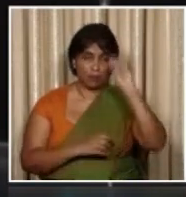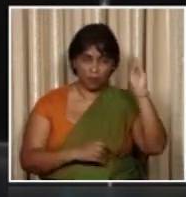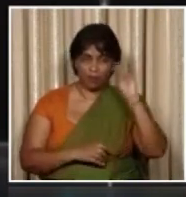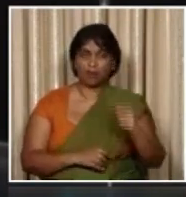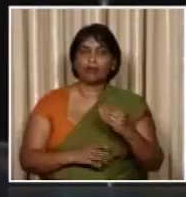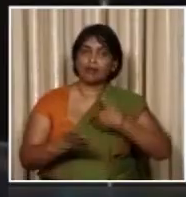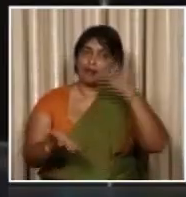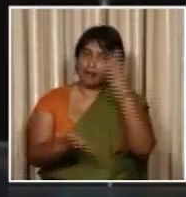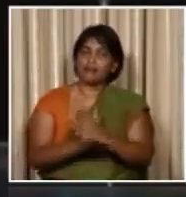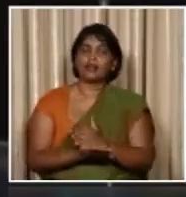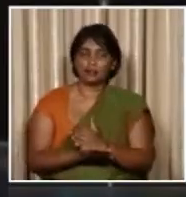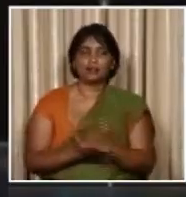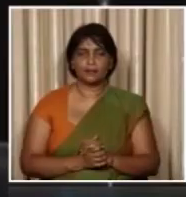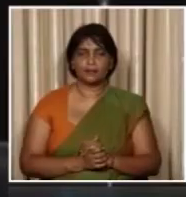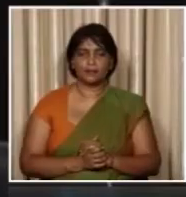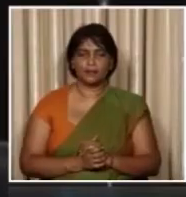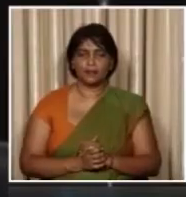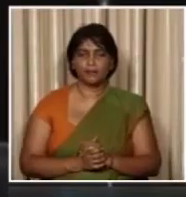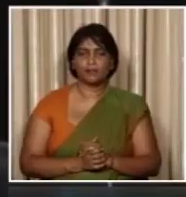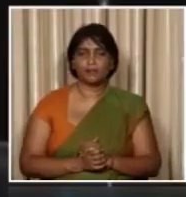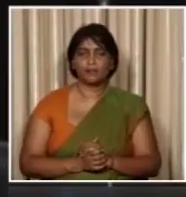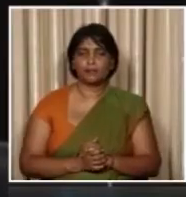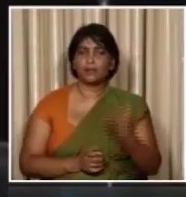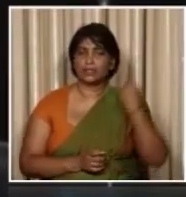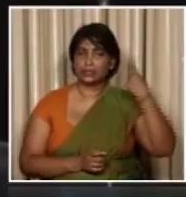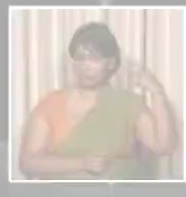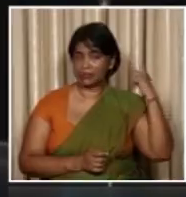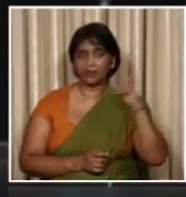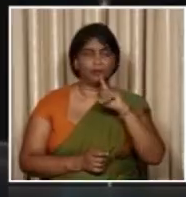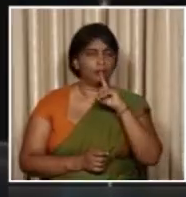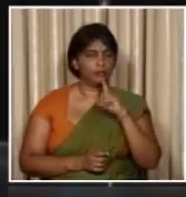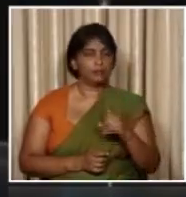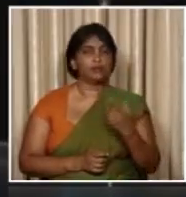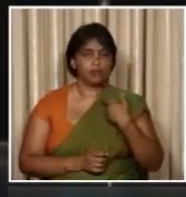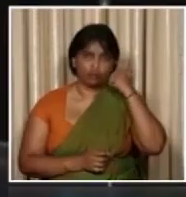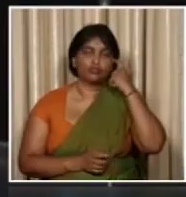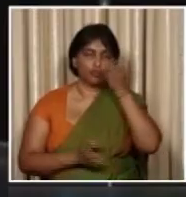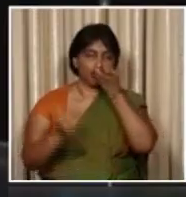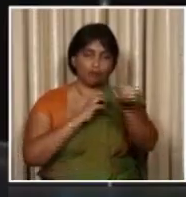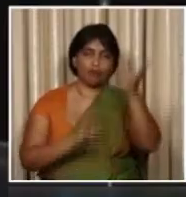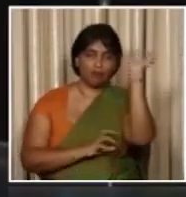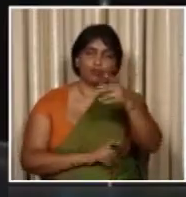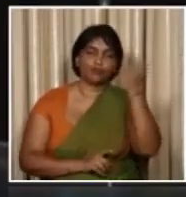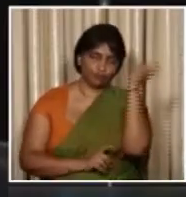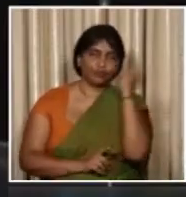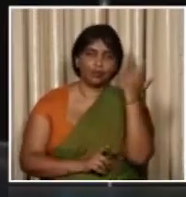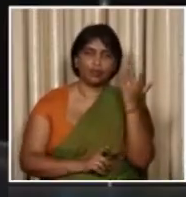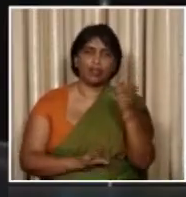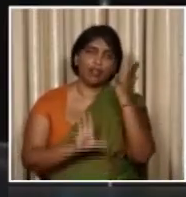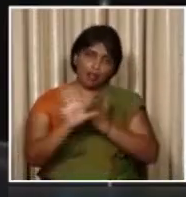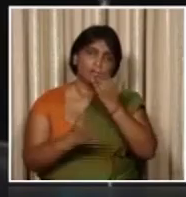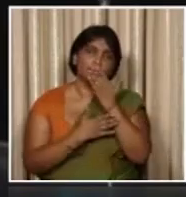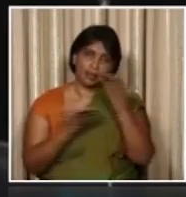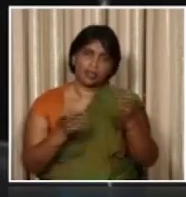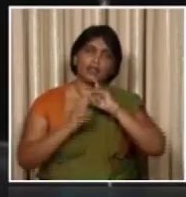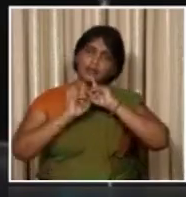එක වළක්ව ගත්තා නම් මේ ප්‍රශ්නේ නේ. ඒ මාදිවට මේ ඊයේ පෙරේද ඉඳගෙන කියනවද නැටන් මන් දන්නවල කවුද ගැහුවේ කියලා. ගැහුවේ කියලා කවුද දන්නවද? අවුරුදු පහක් ඉන්නෝනේ ඔක